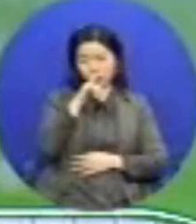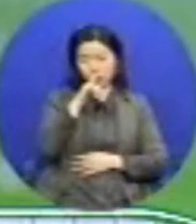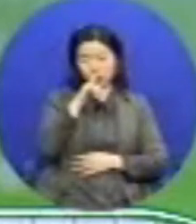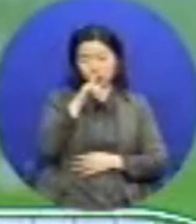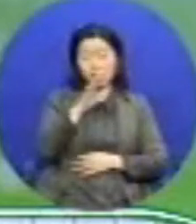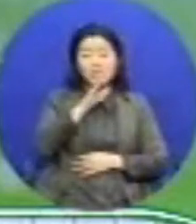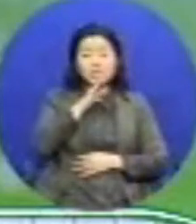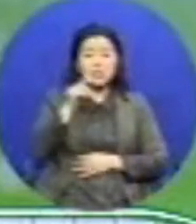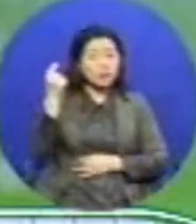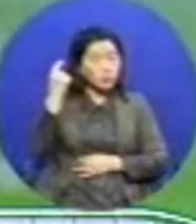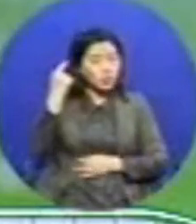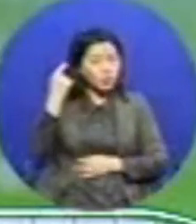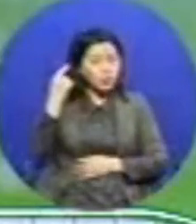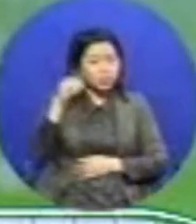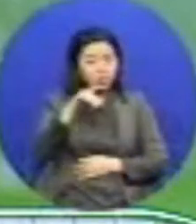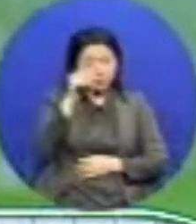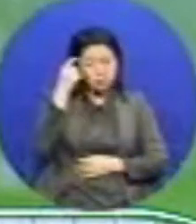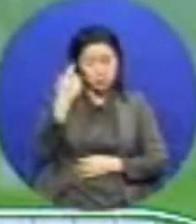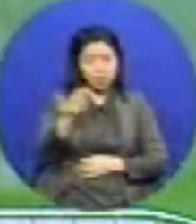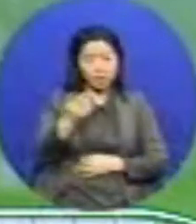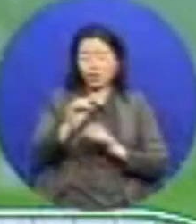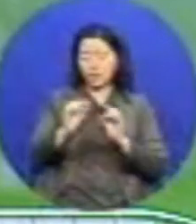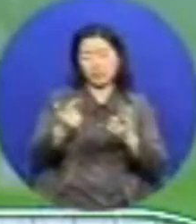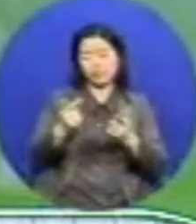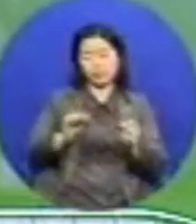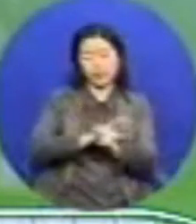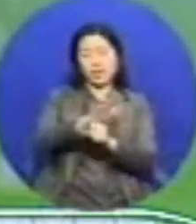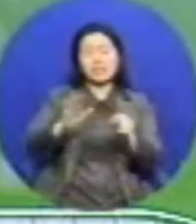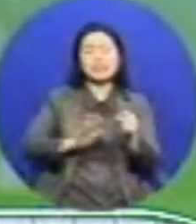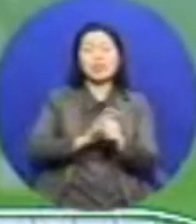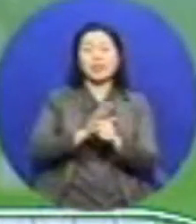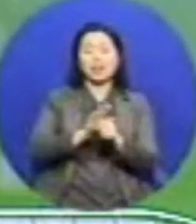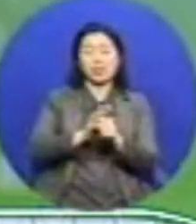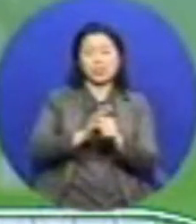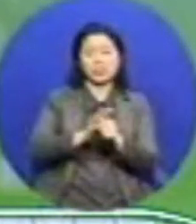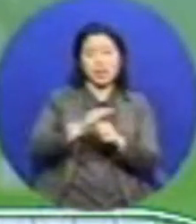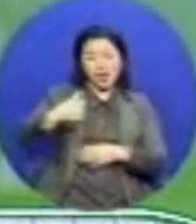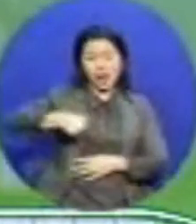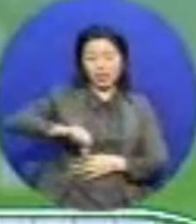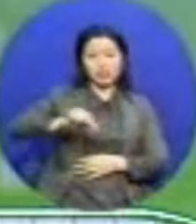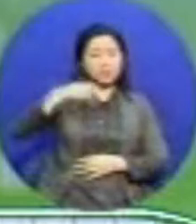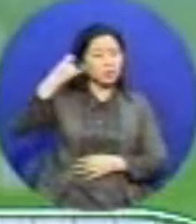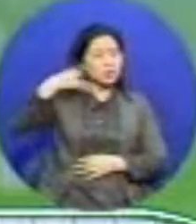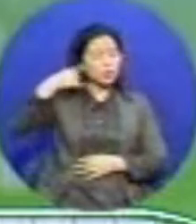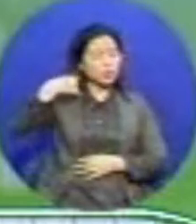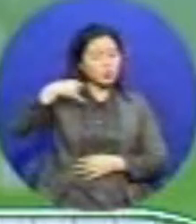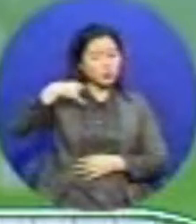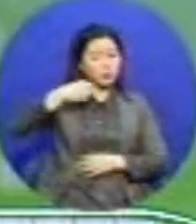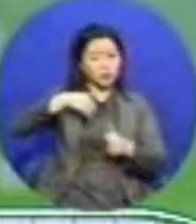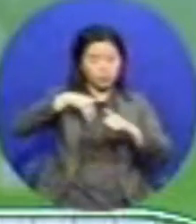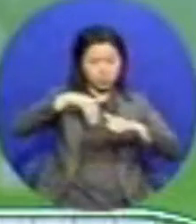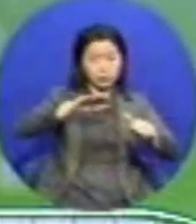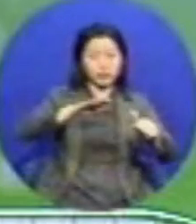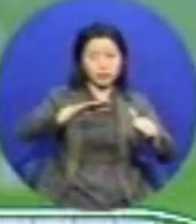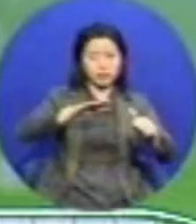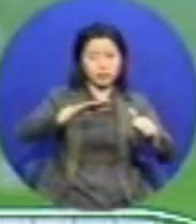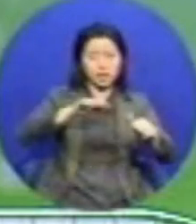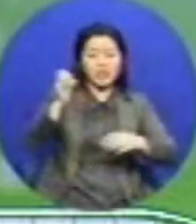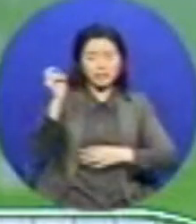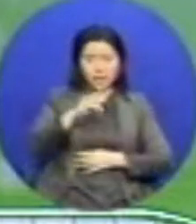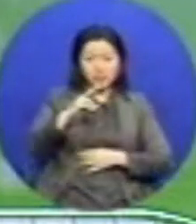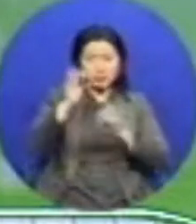겠어요 사랑하는 아들을 중국으로 보내는 것은 이제는 다시는 못 보는 것으로 아들을 떠나보내는 것과